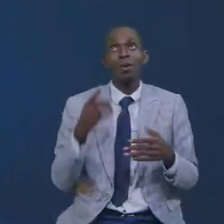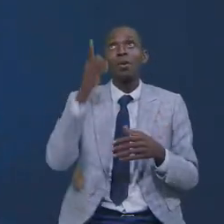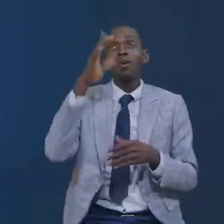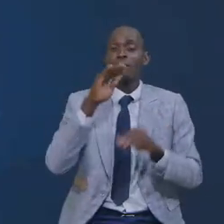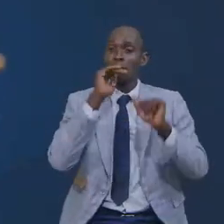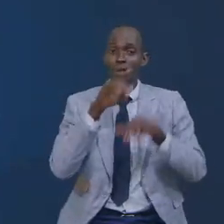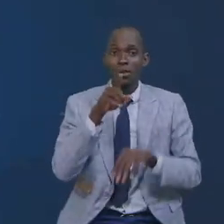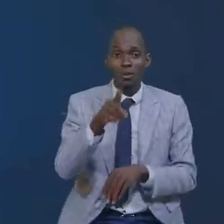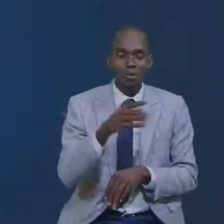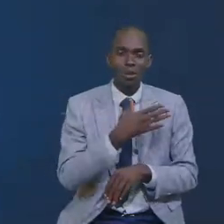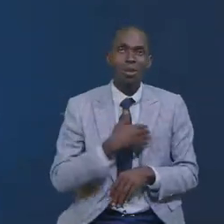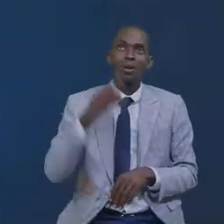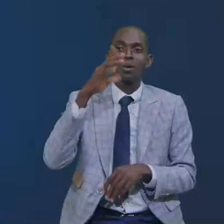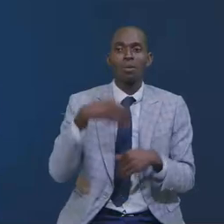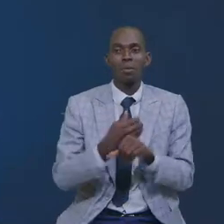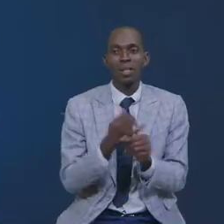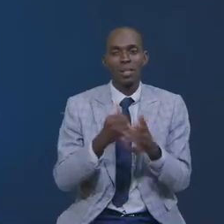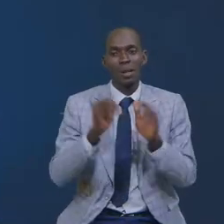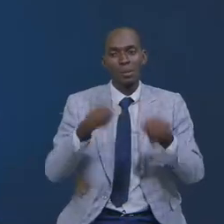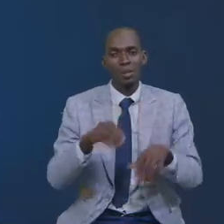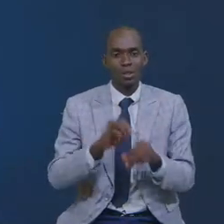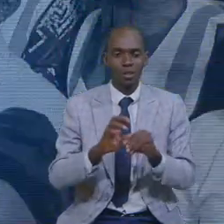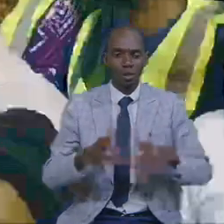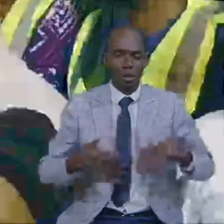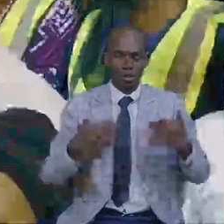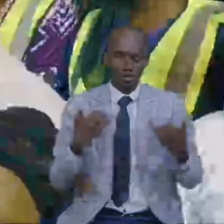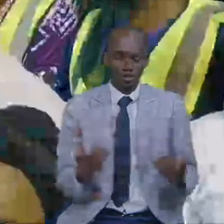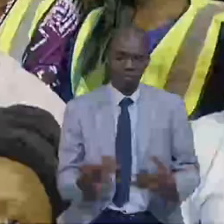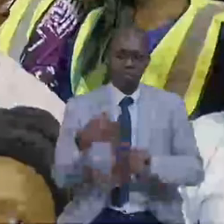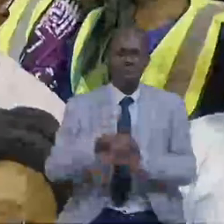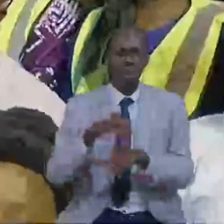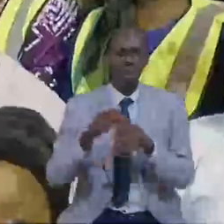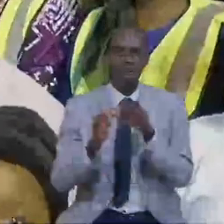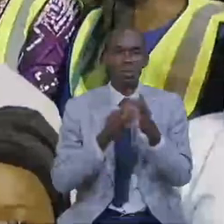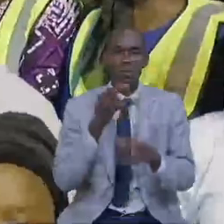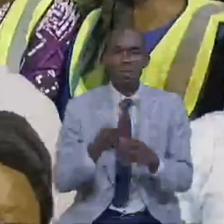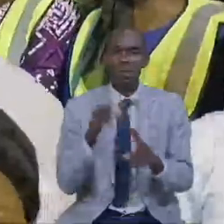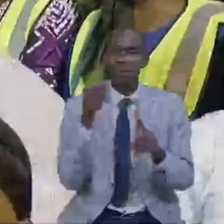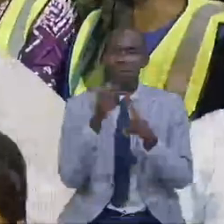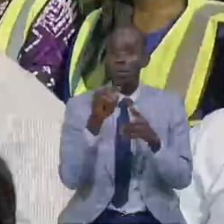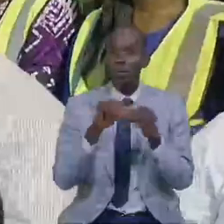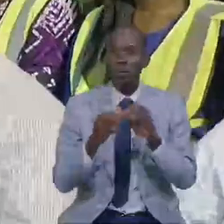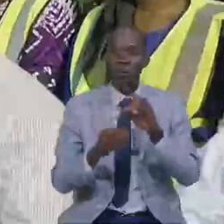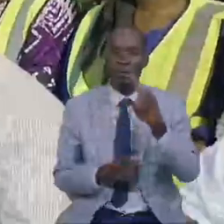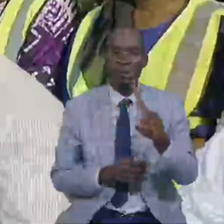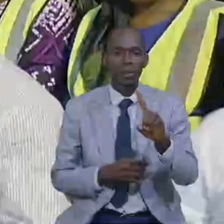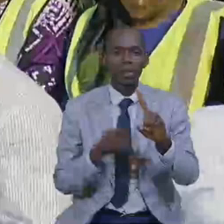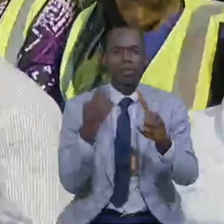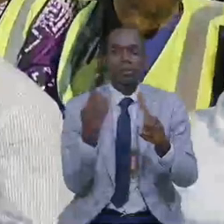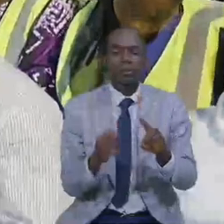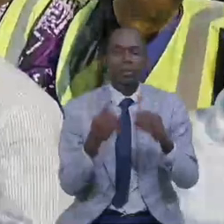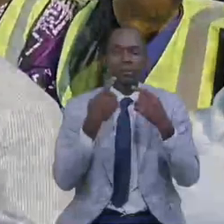Dieu te bénisse et que Dieu le rende possible dans ta vie ce soir au nom de Jésus premier point donc